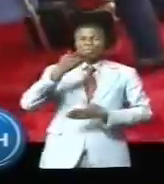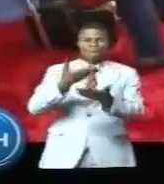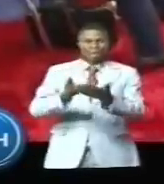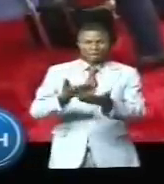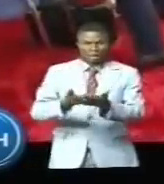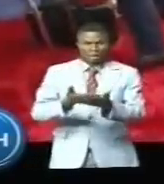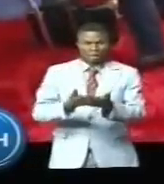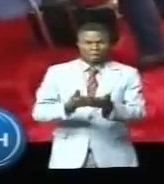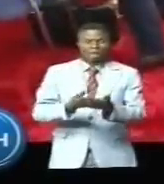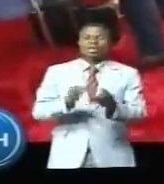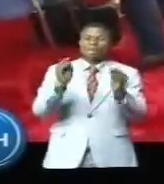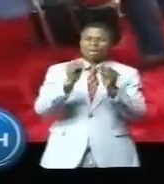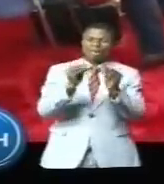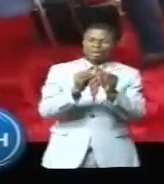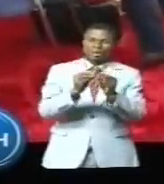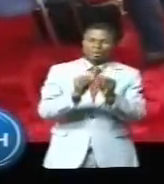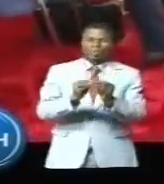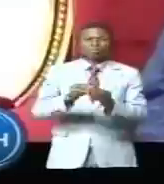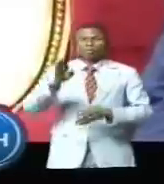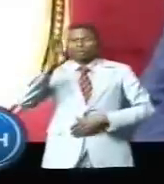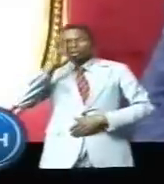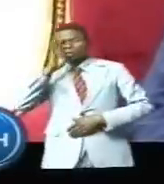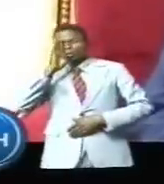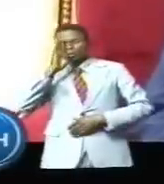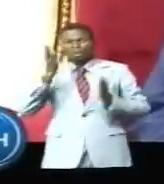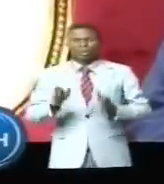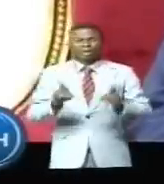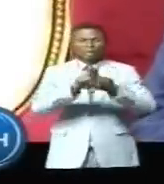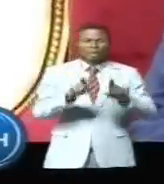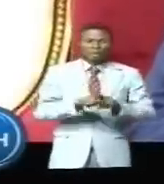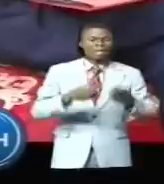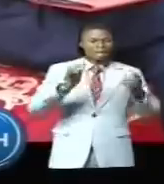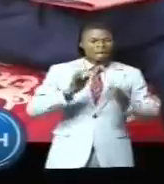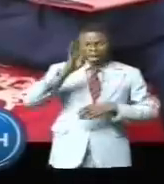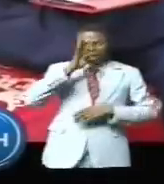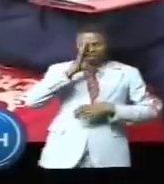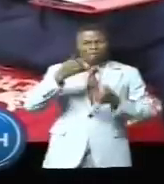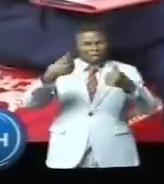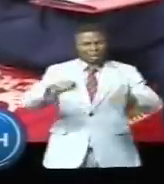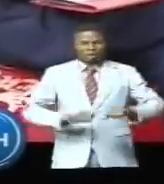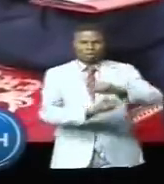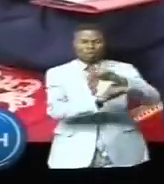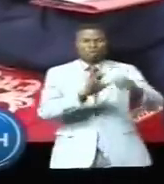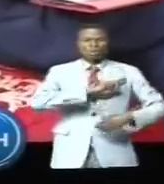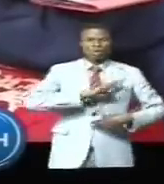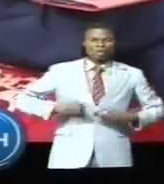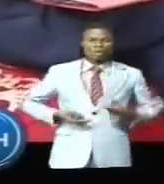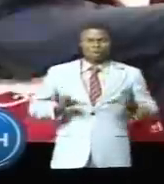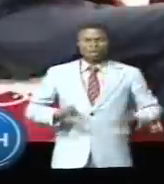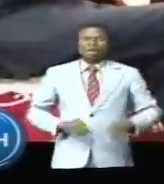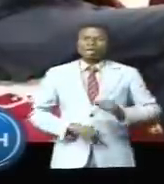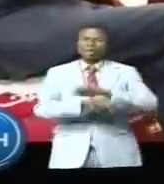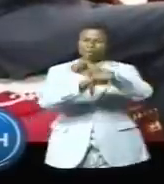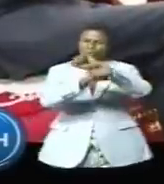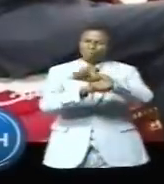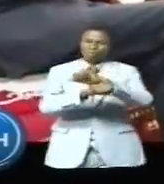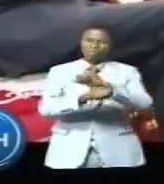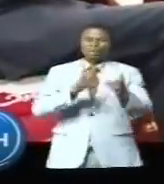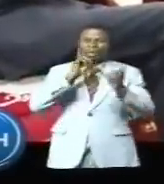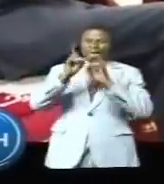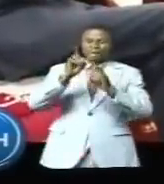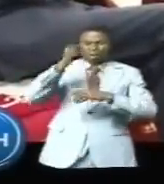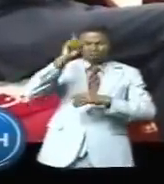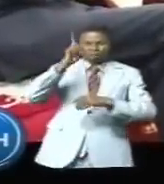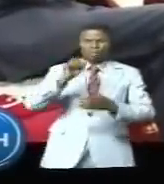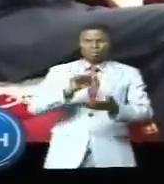de cette rencontre. L'homme d'État belge dit que son pays reste aux côtés de la RDC tout en privilégiant le dialogue.